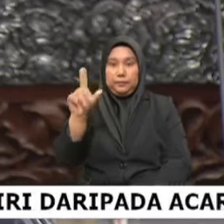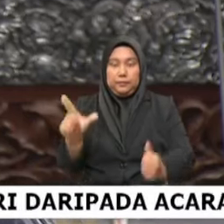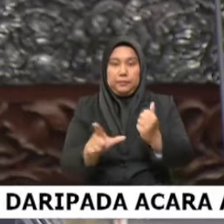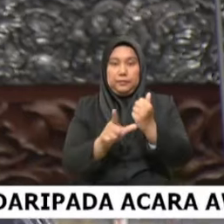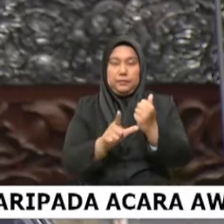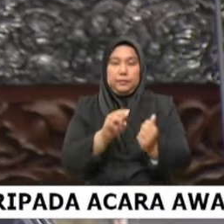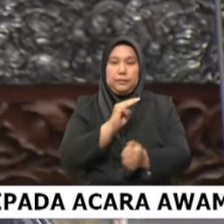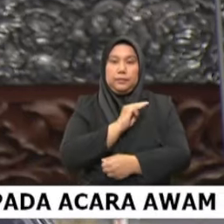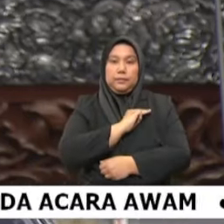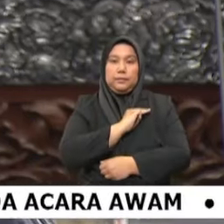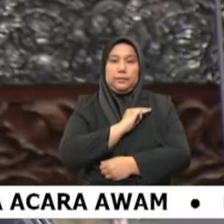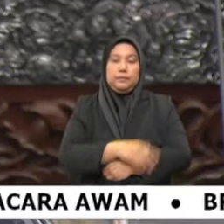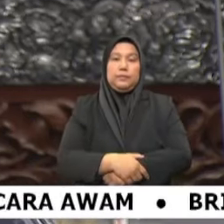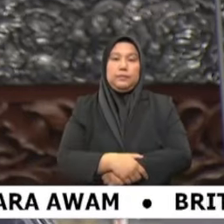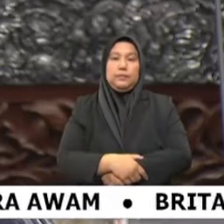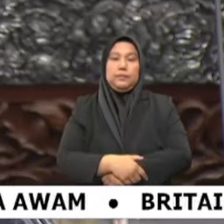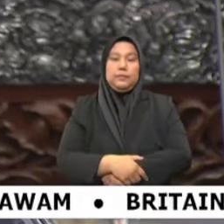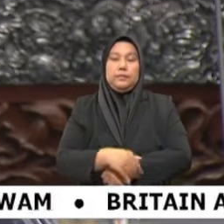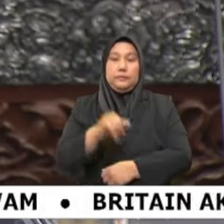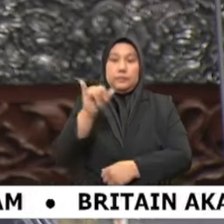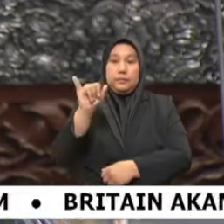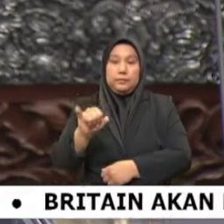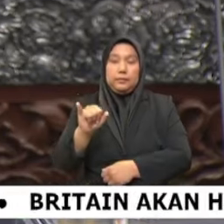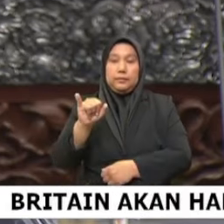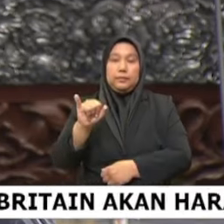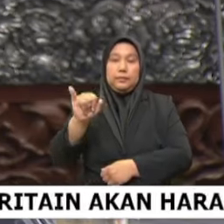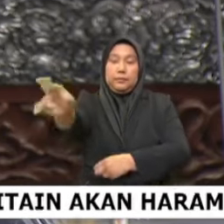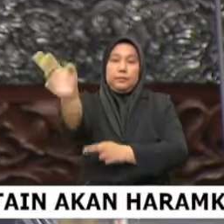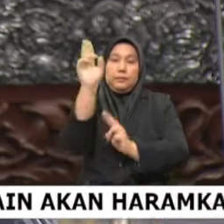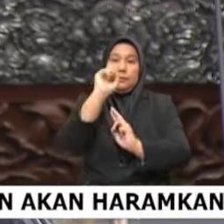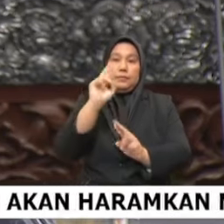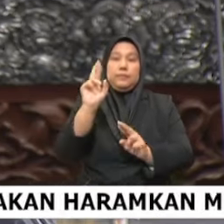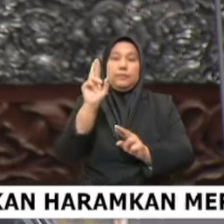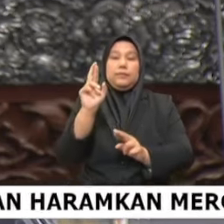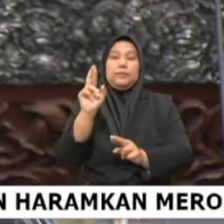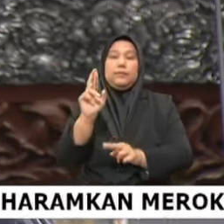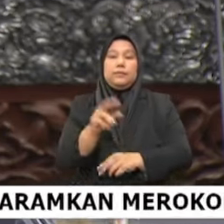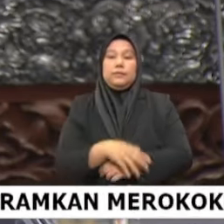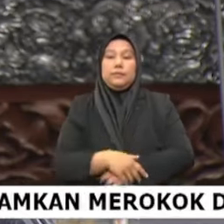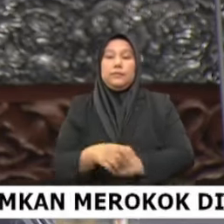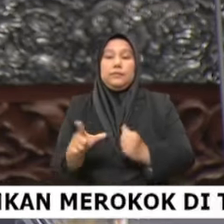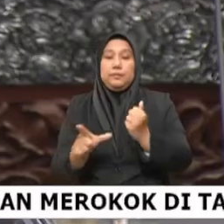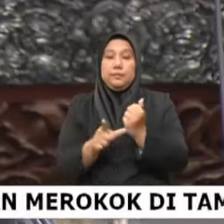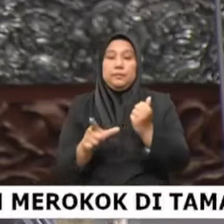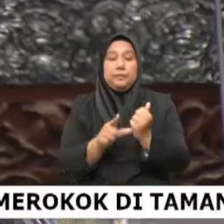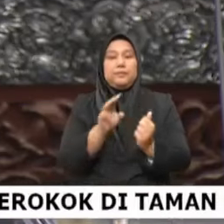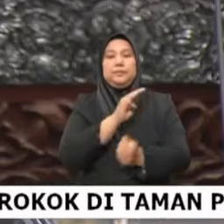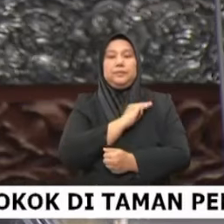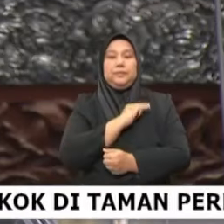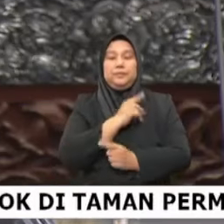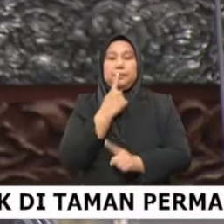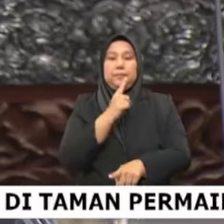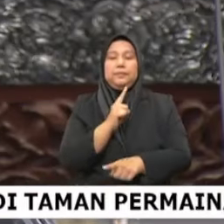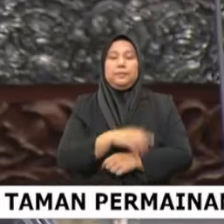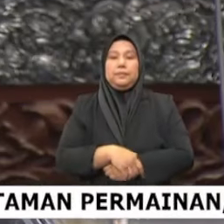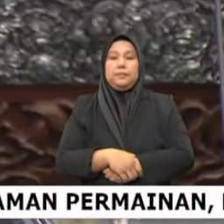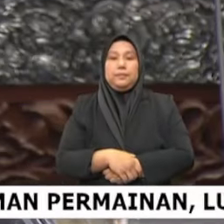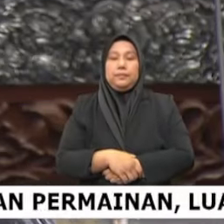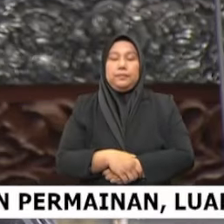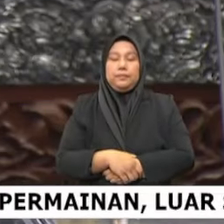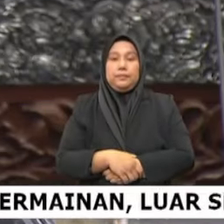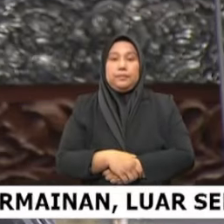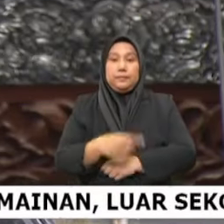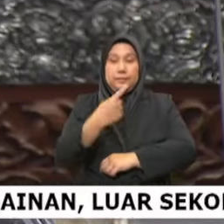Berhormat Menteri menjawab sebab saya difahamkan Yang Berhormat Menteri akan menggulung. Rupanya sahabat saya Yang Berhormat Timbalan Menteri. Okey, soalan saya, sebab hari ini